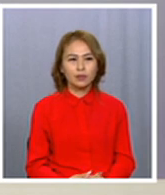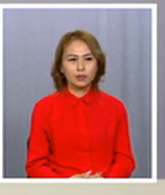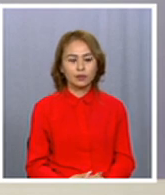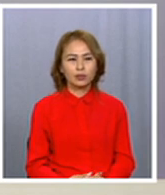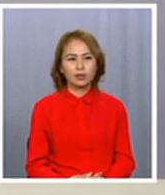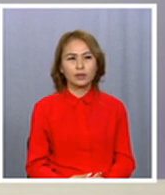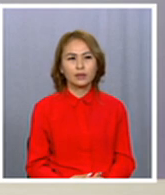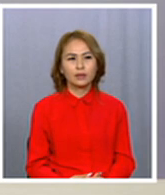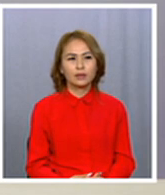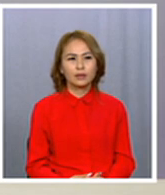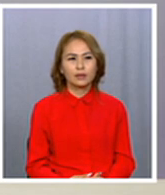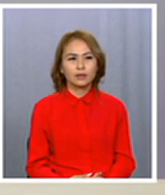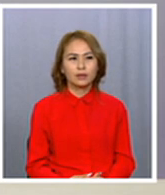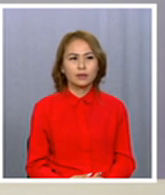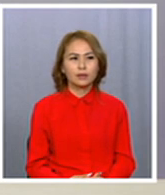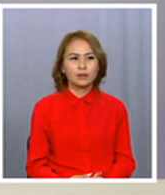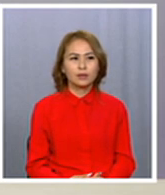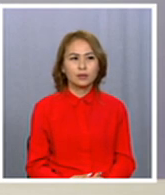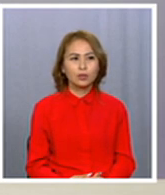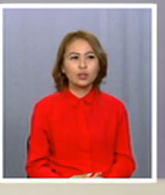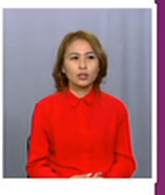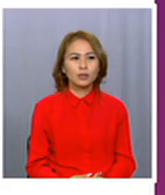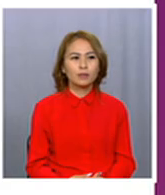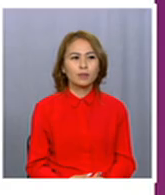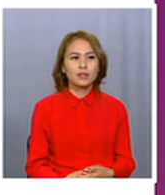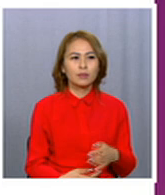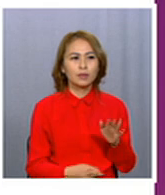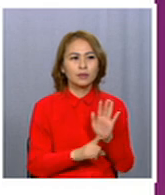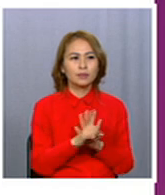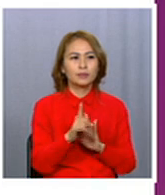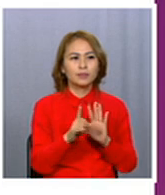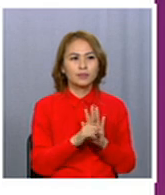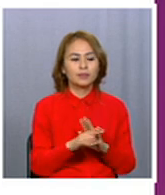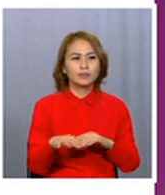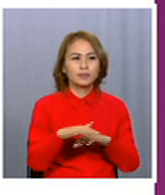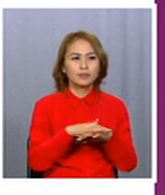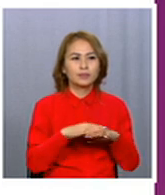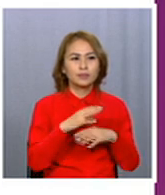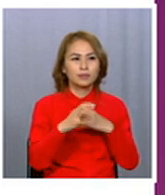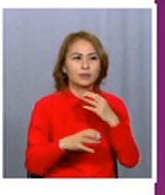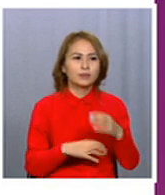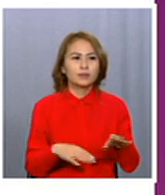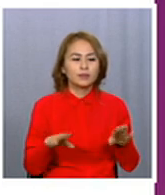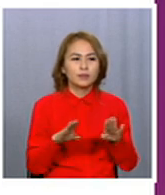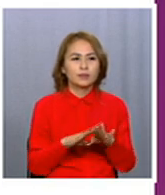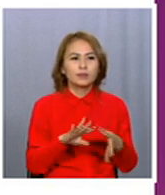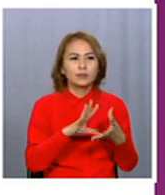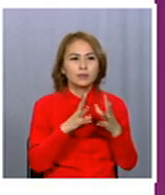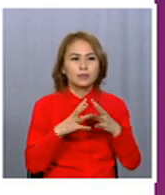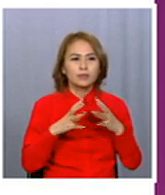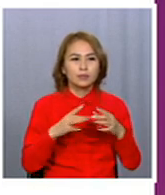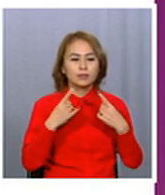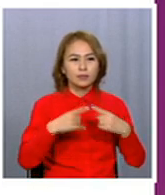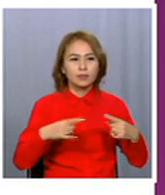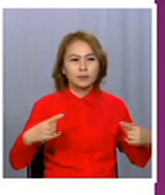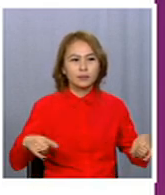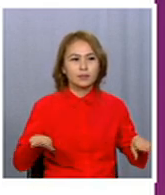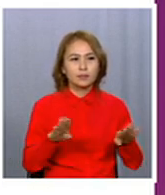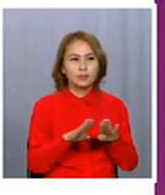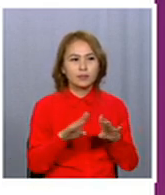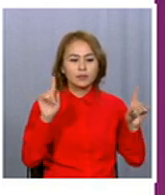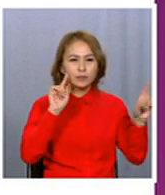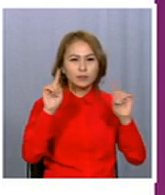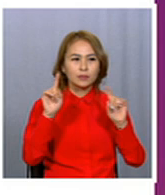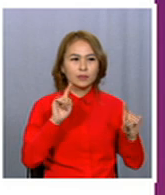мәтінді мұқият оқыңыздар. Аспан әлемі, яғни сансыз планеталар мен